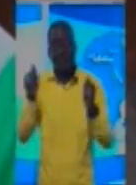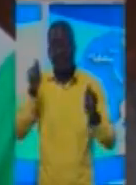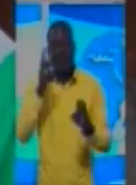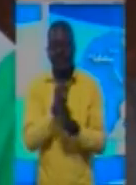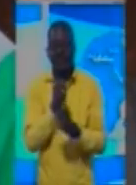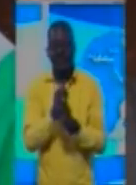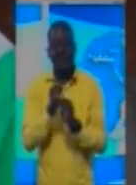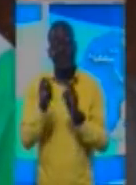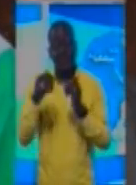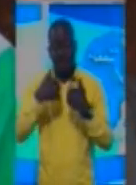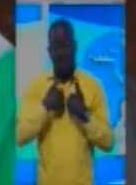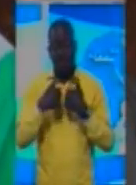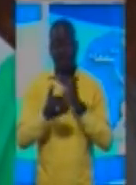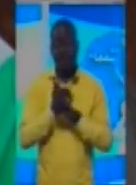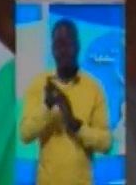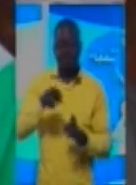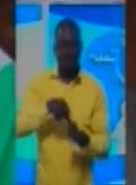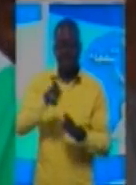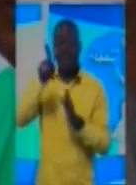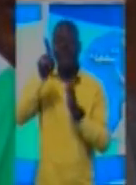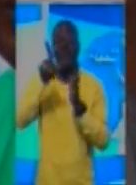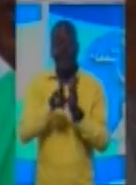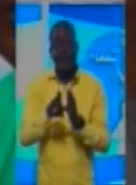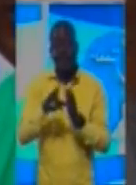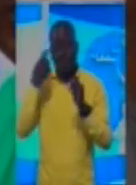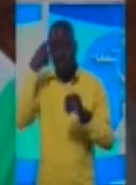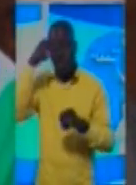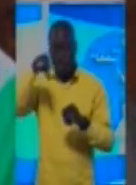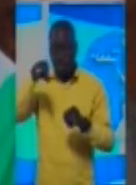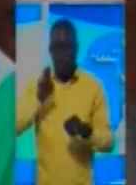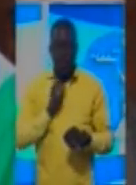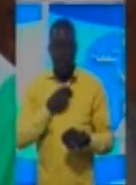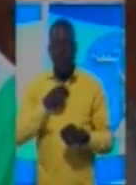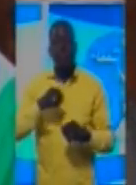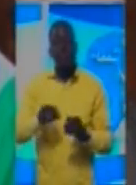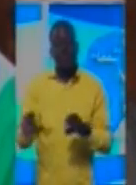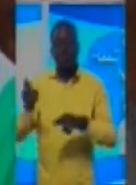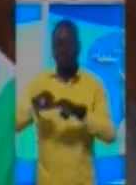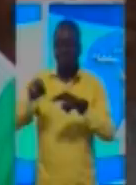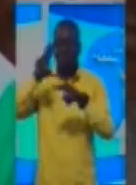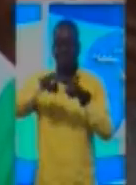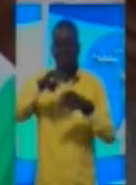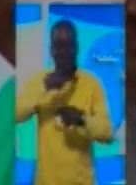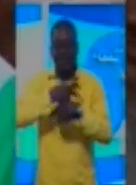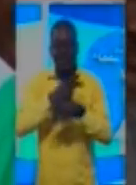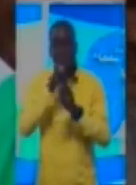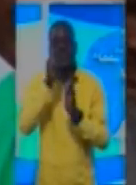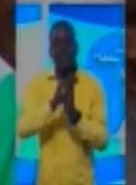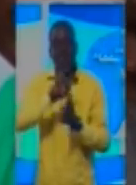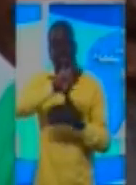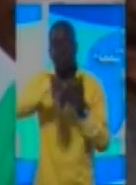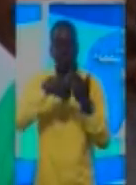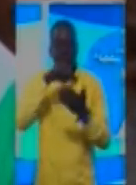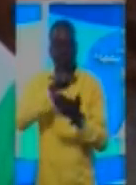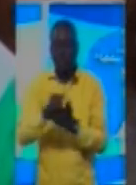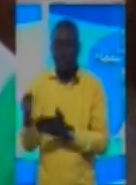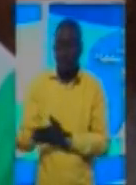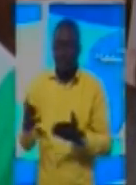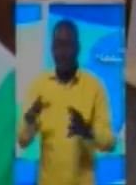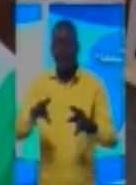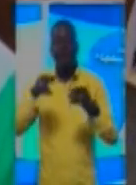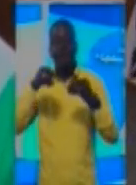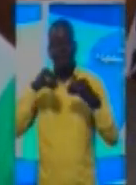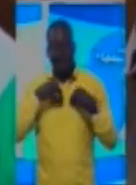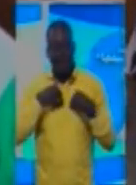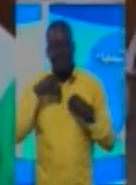des capacités professionnelles pour que nous puissions vraiment renforcer, augmenter nos productions. Et c'est tout cela qui nous a animés à accepter vraiment